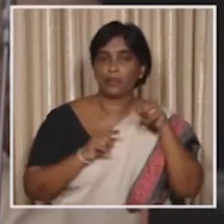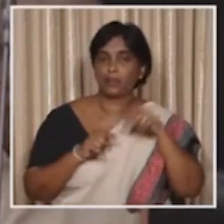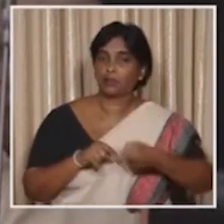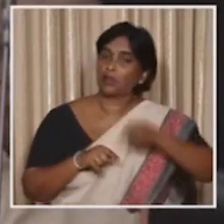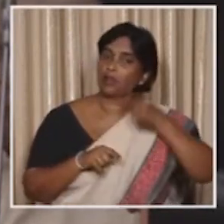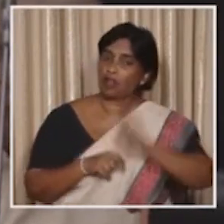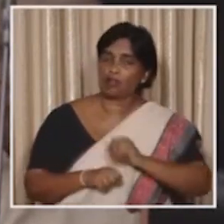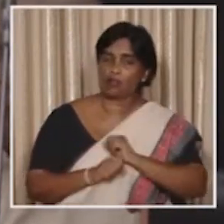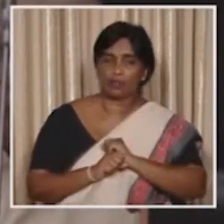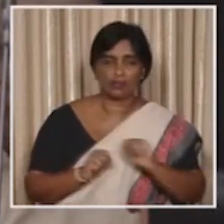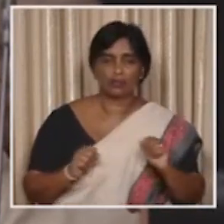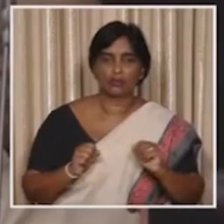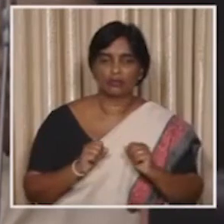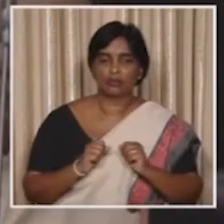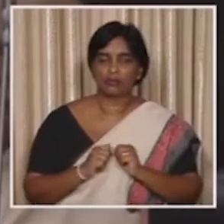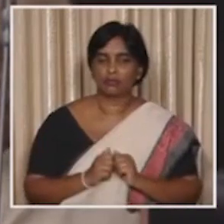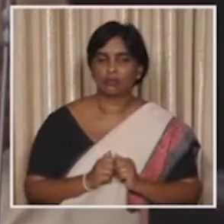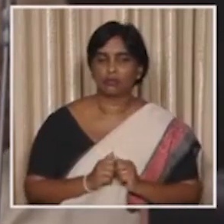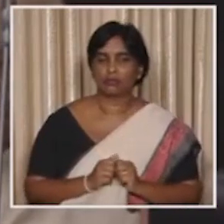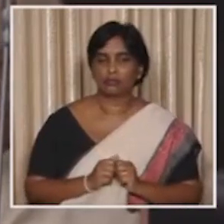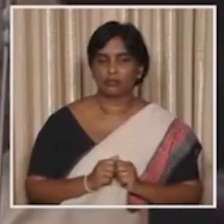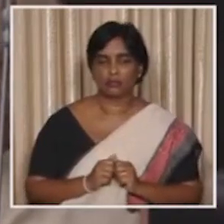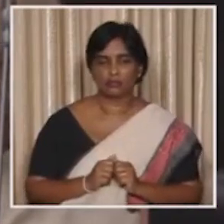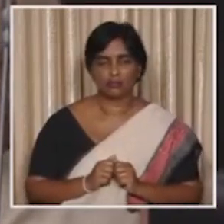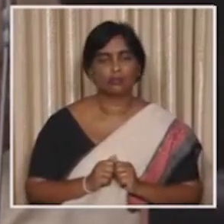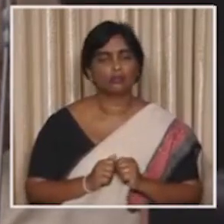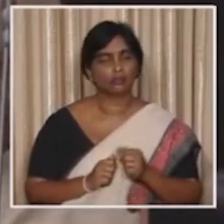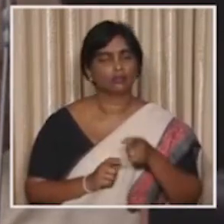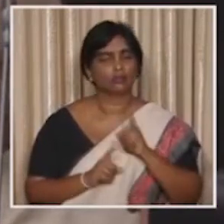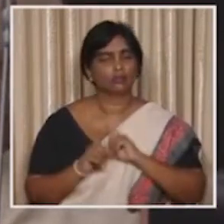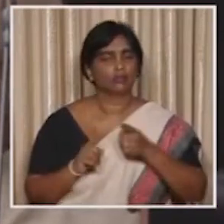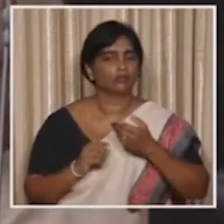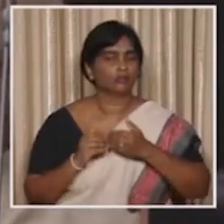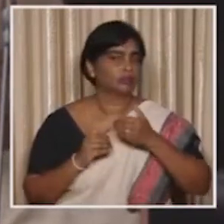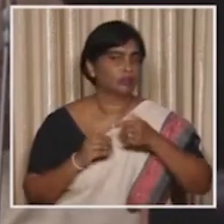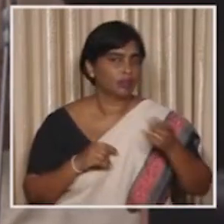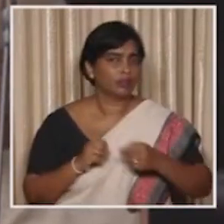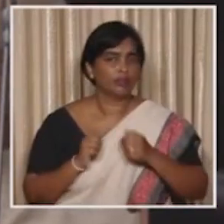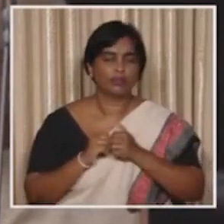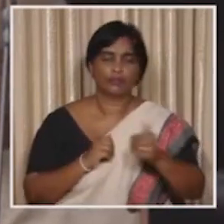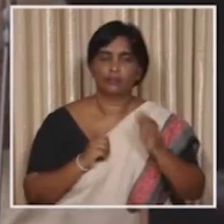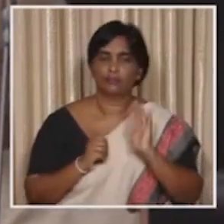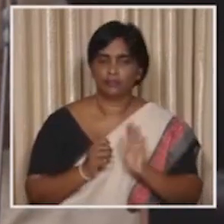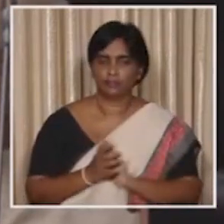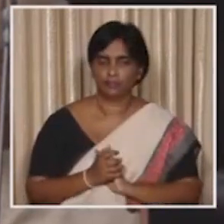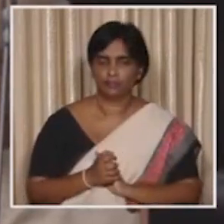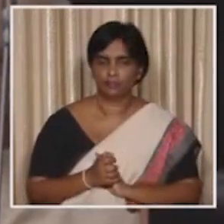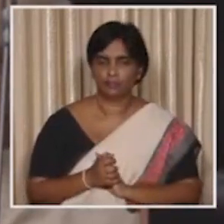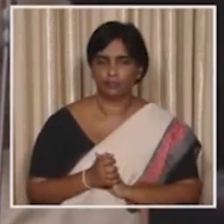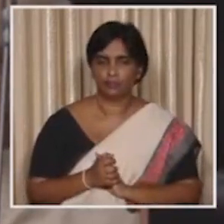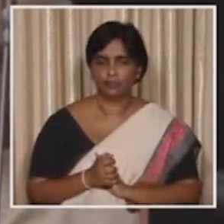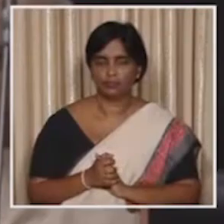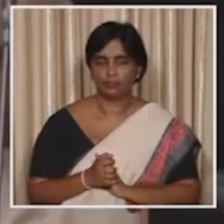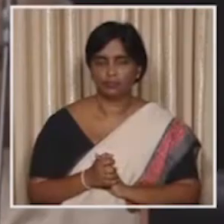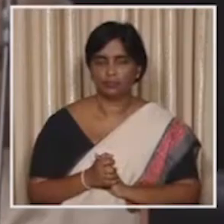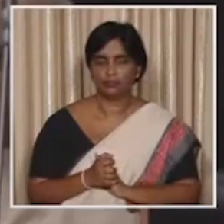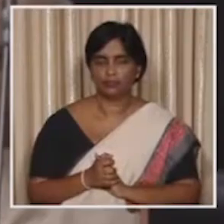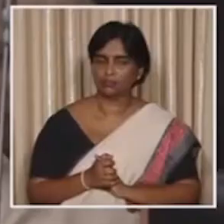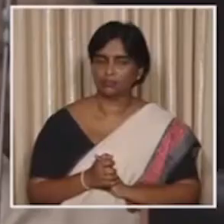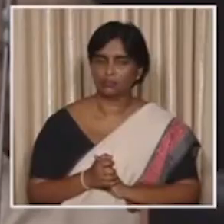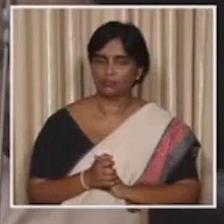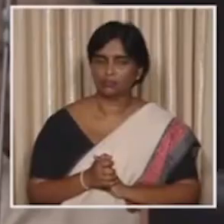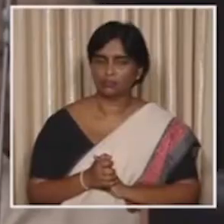අනුමැතිය නැත්තම් we get on to the main business of the house. ඒ කල්ල අපේ වැඩ කටයුතු කරගෙන යන්නේ. ඉතින් මම බැලුවේ මේ කාරණා